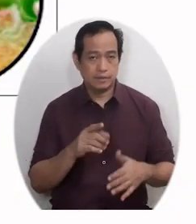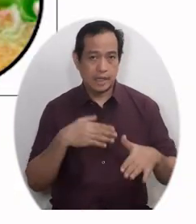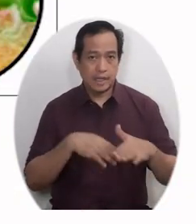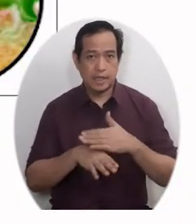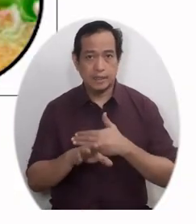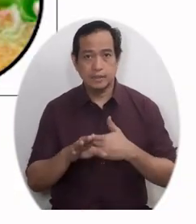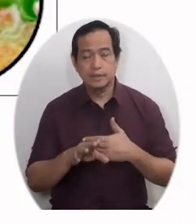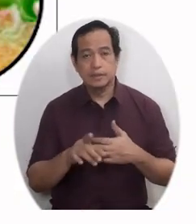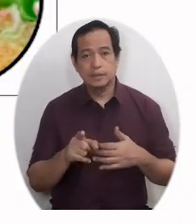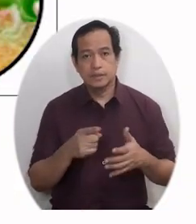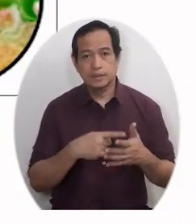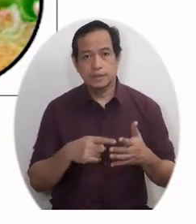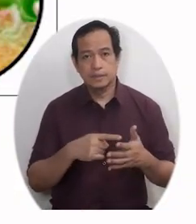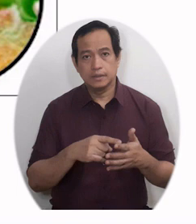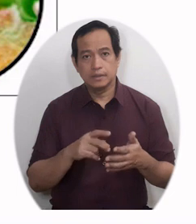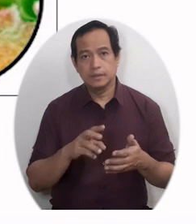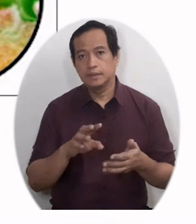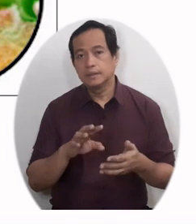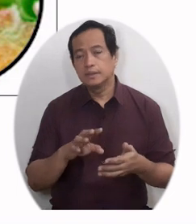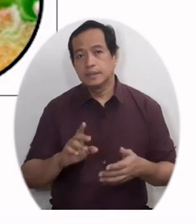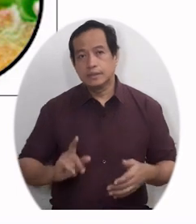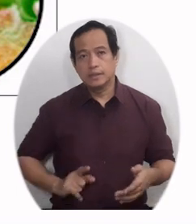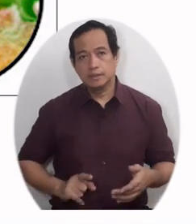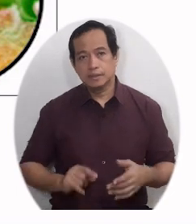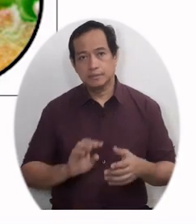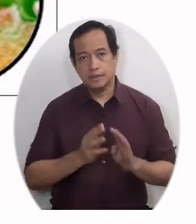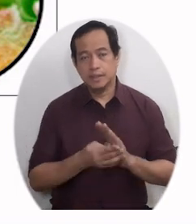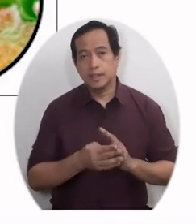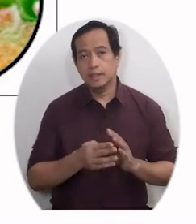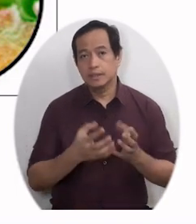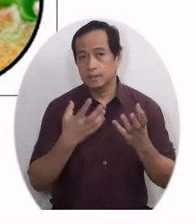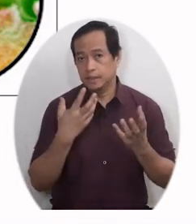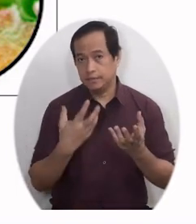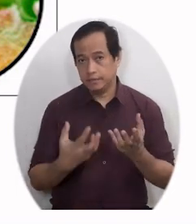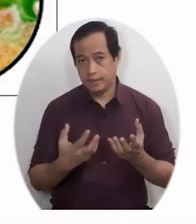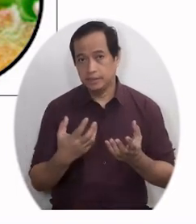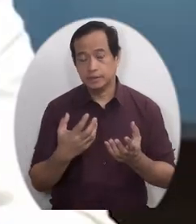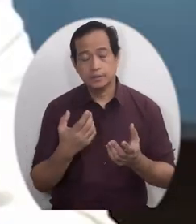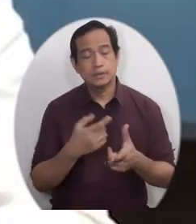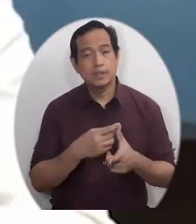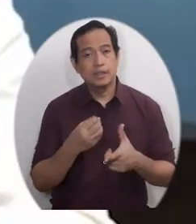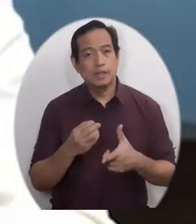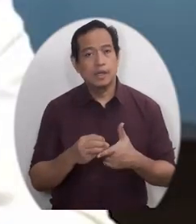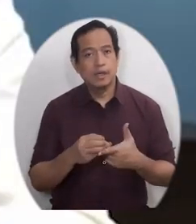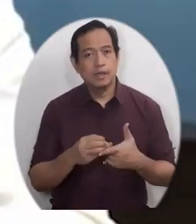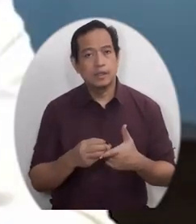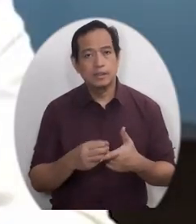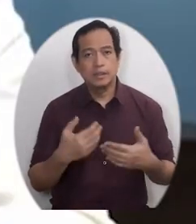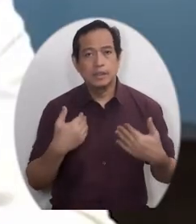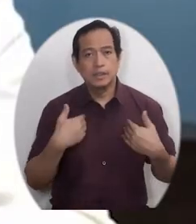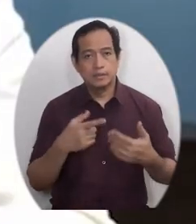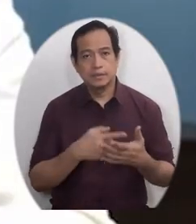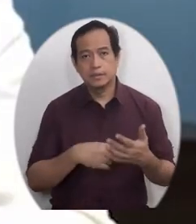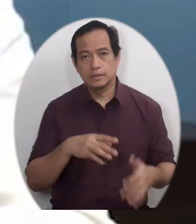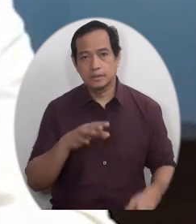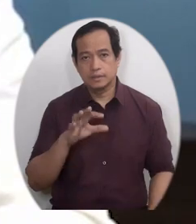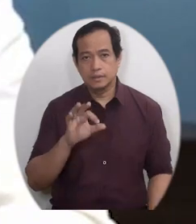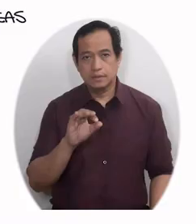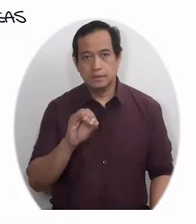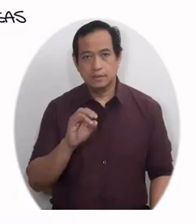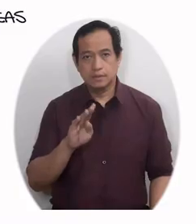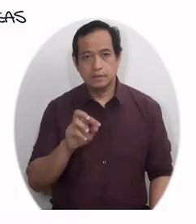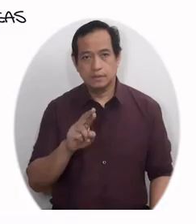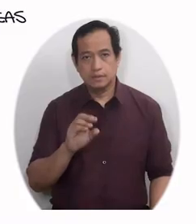atay ay nagkakaroon ng inflammation o pamamaga, no? O di kaya naman ay nagkakaroon ng fibrosis